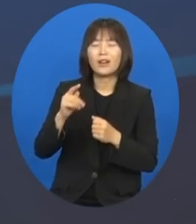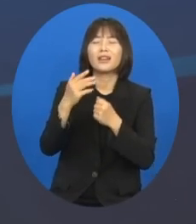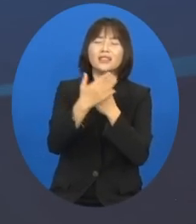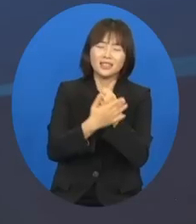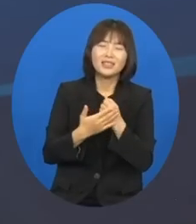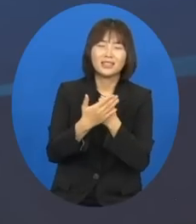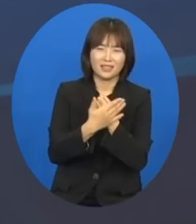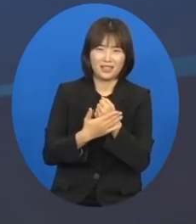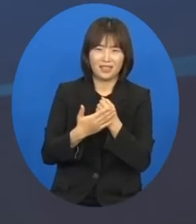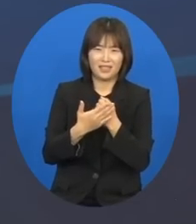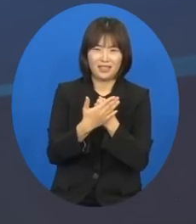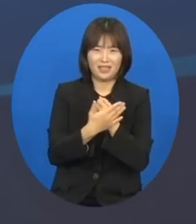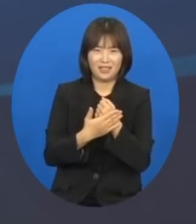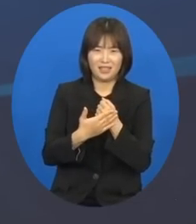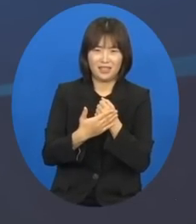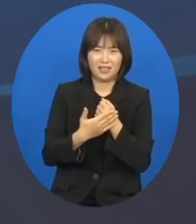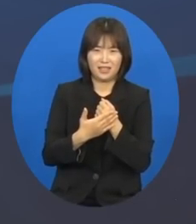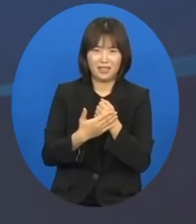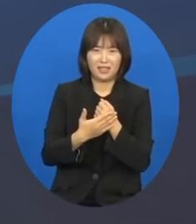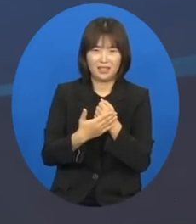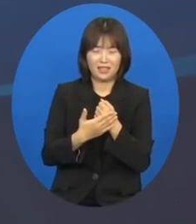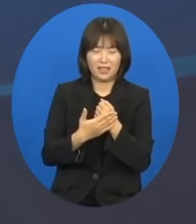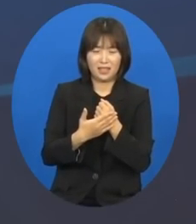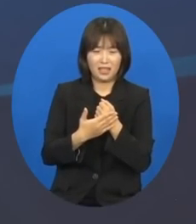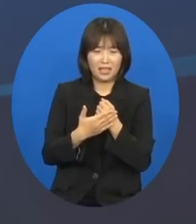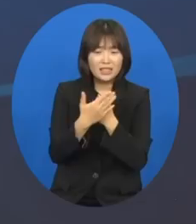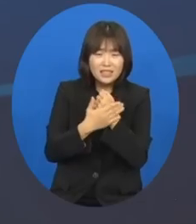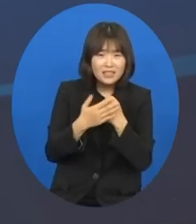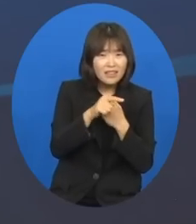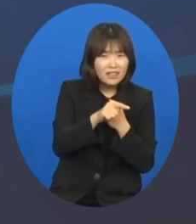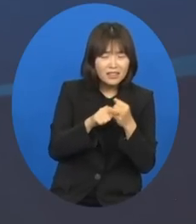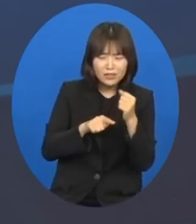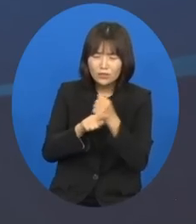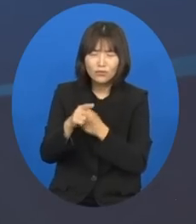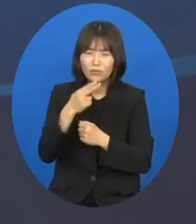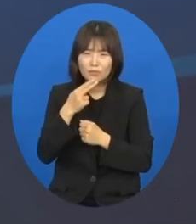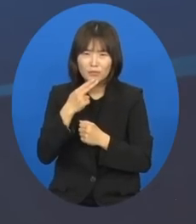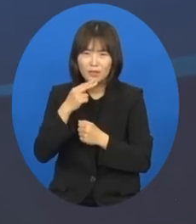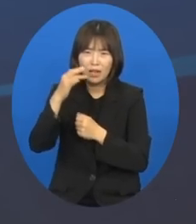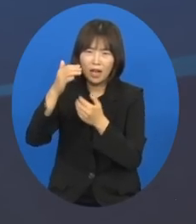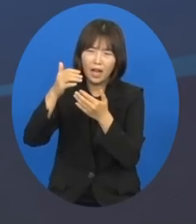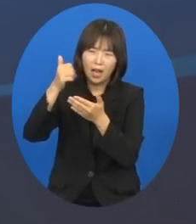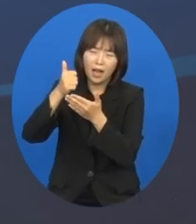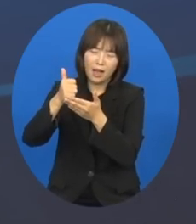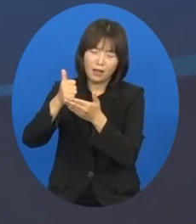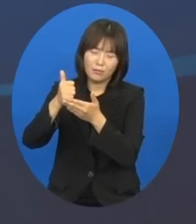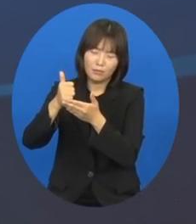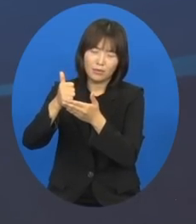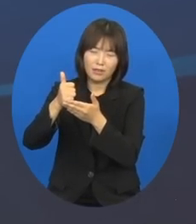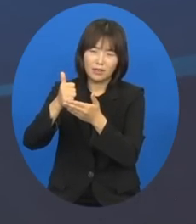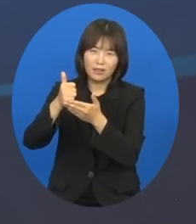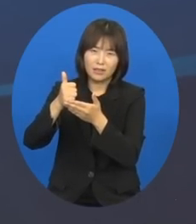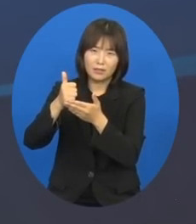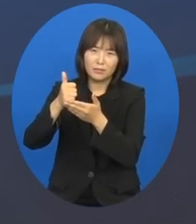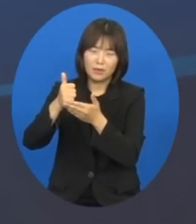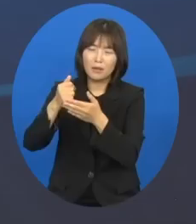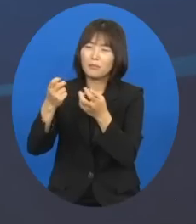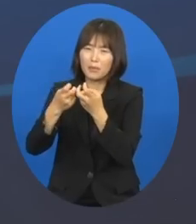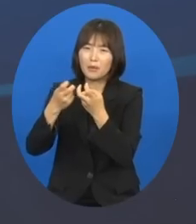얘기하는 겁니다 이유가 없어 은혜는 하나님의 초월적인 방법이 있는 거예요